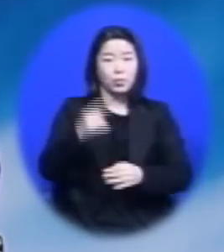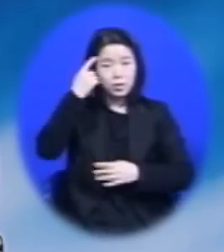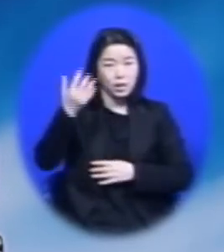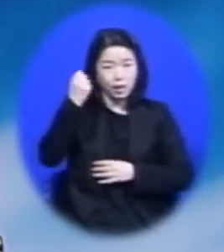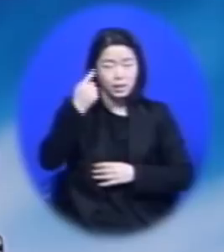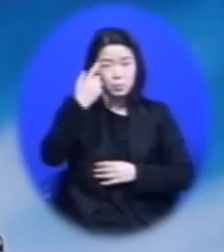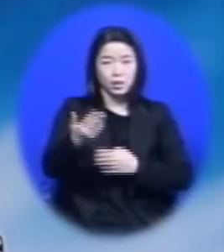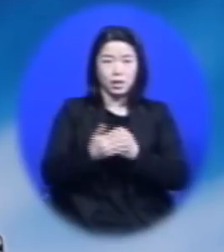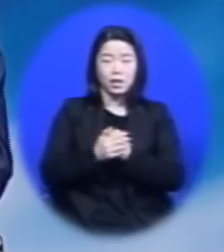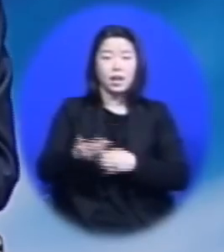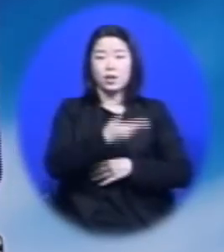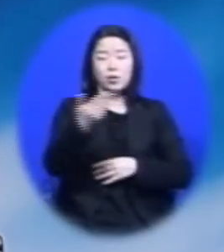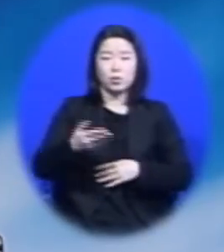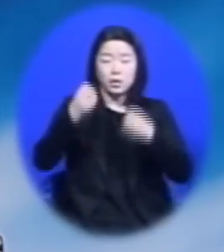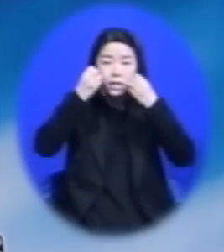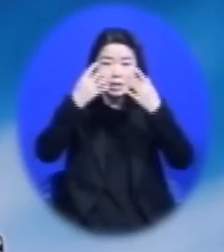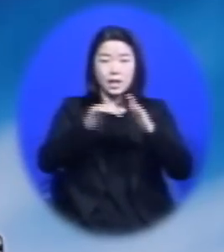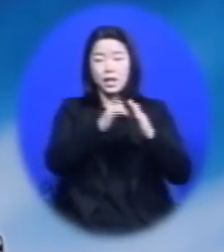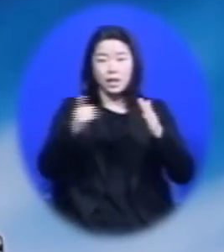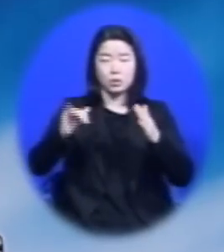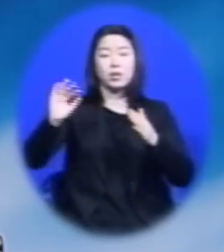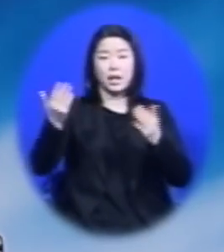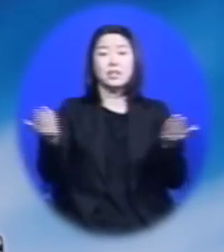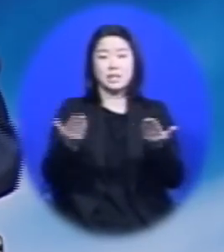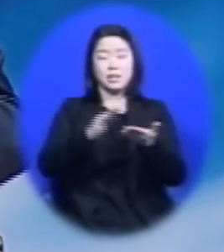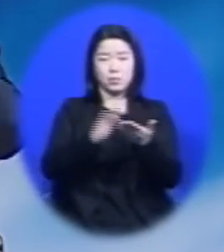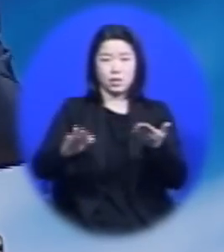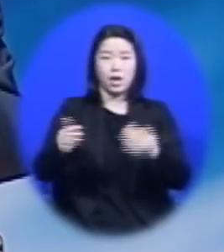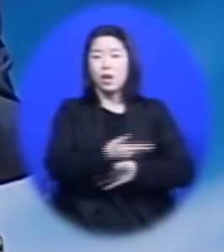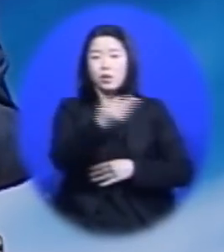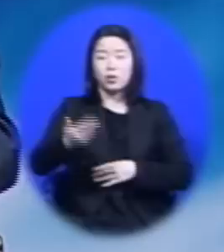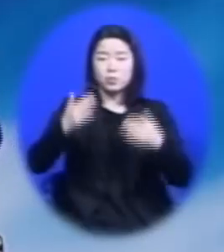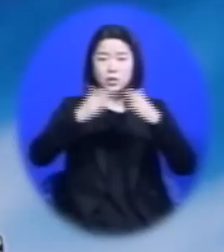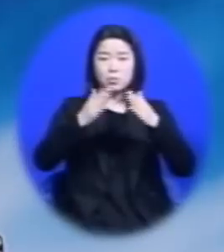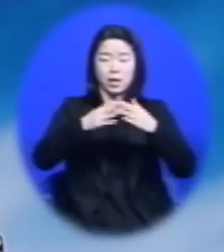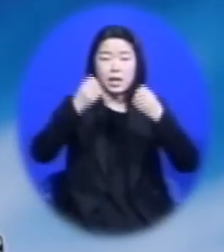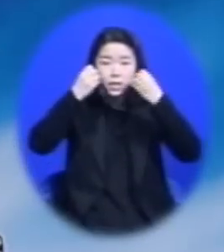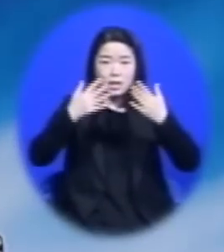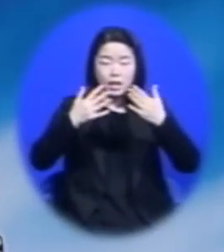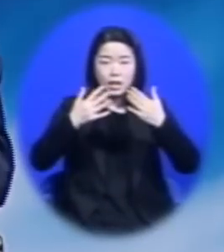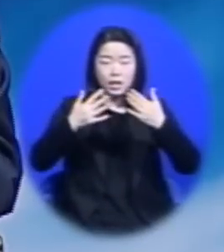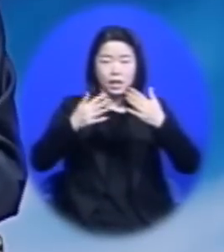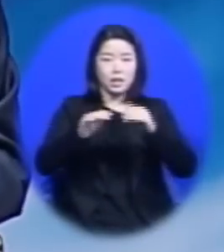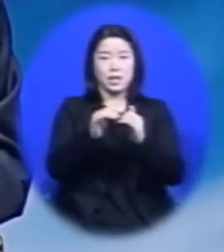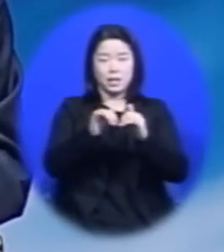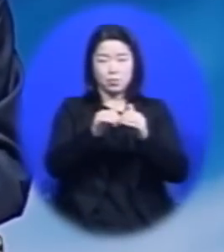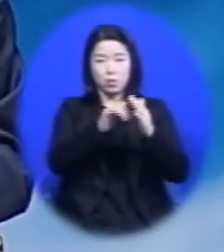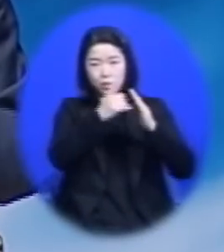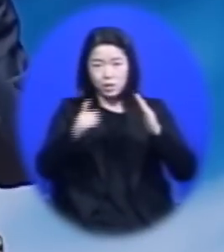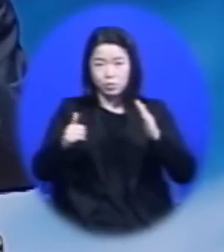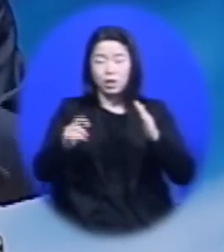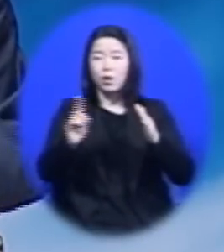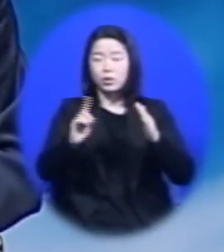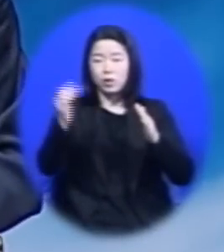여기십니까 여러분 새 가족이 되는 거예요 새 가족이 여러분 집에 새 가족이 어떻게 됩니까